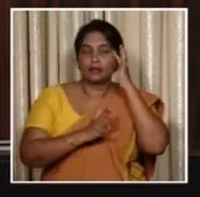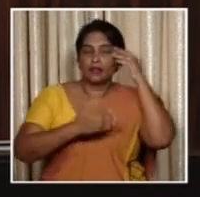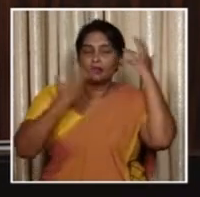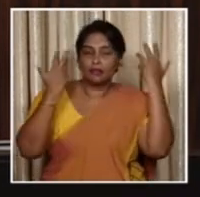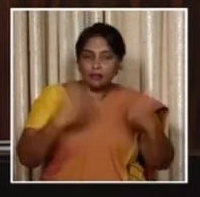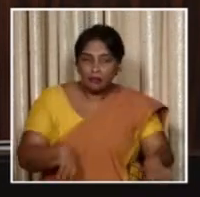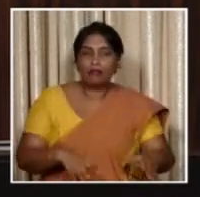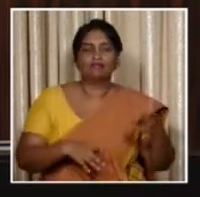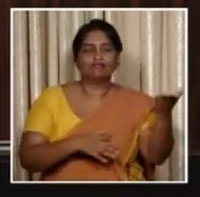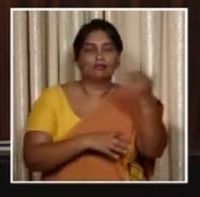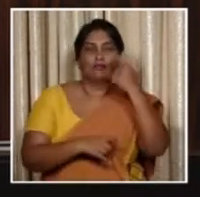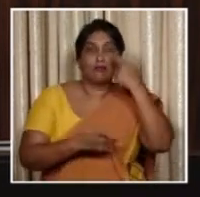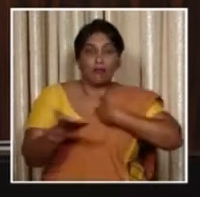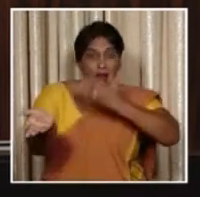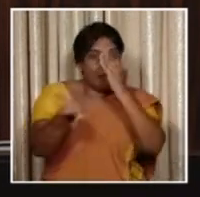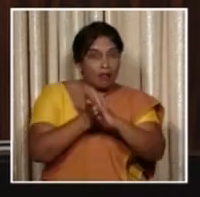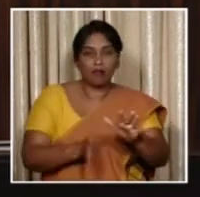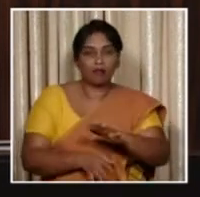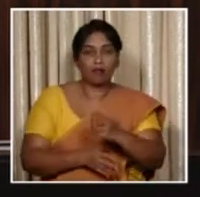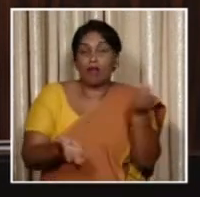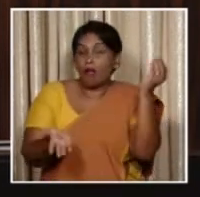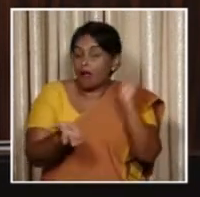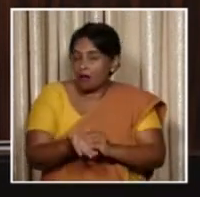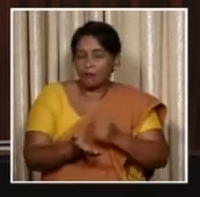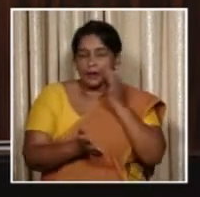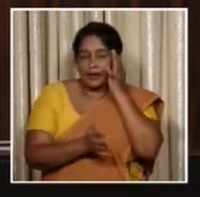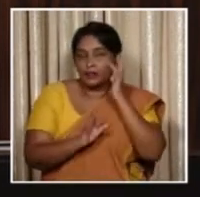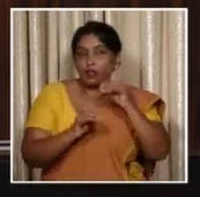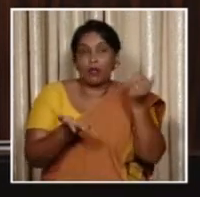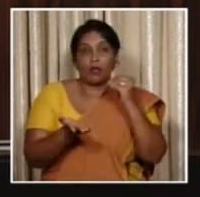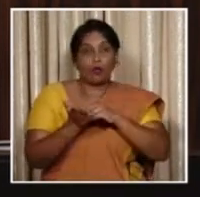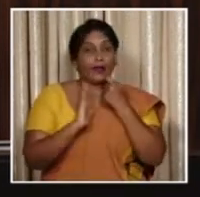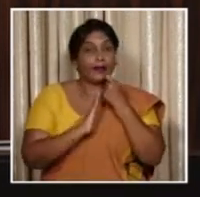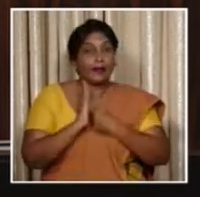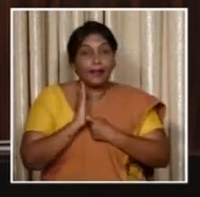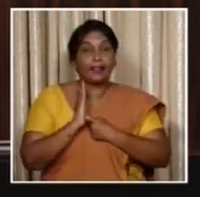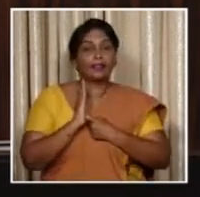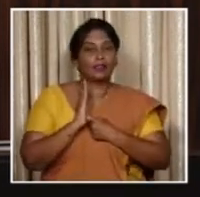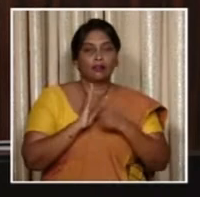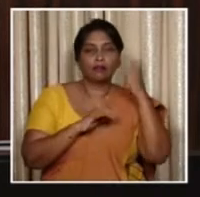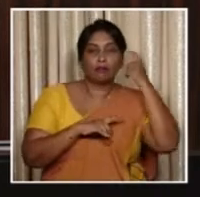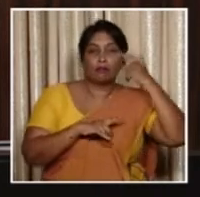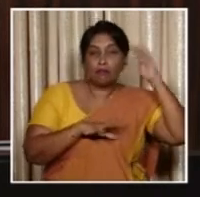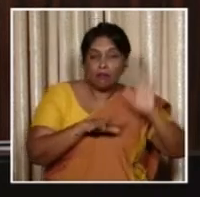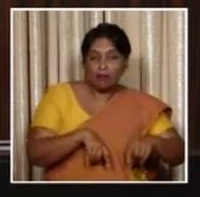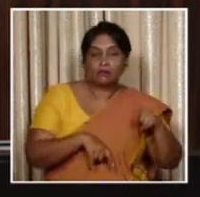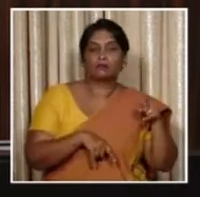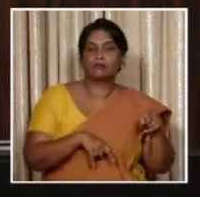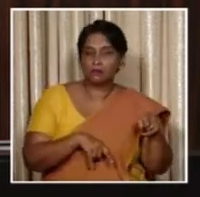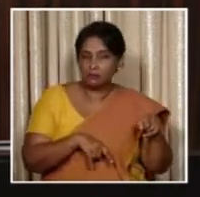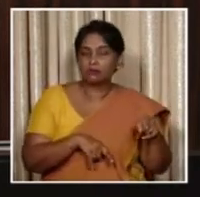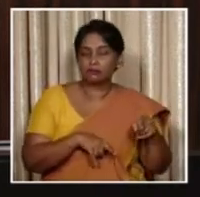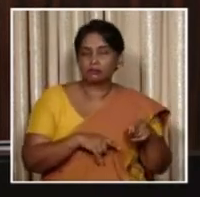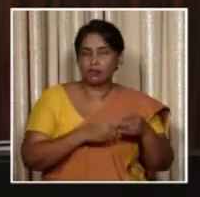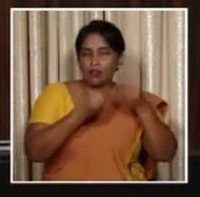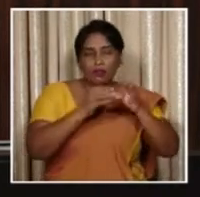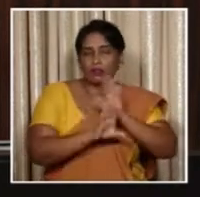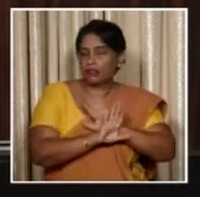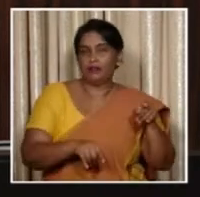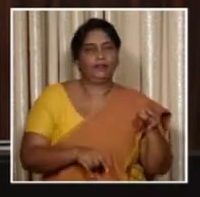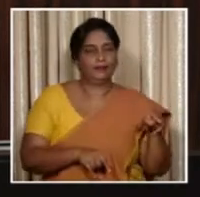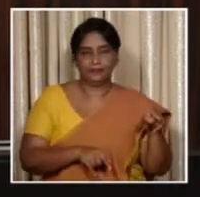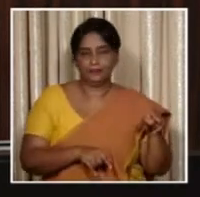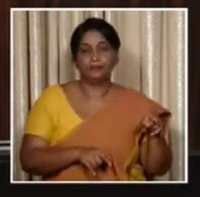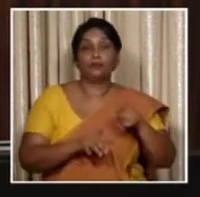දීටු කරන්න නැත්නම්. සීනකින්වත් ආපෝ අපේ රටේ යුක්තිය සාධාරණත්ව පිළිබඳ ජනතාවගේ අපේක්ෂාවන් ඇතිවේවි කියලා මා විශ්වාස කරන්නේ